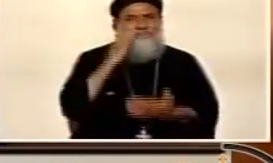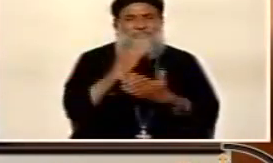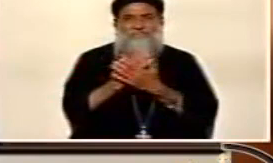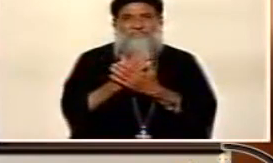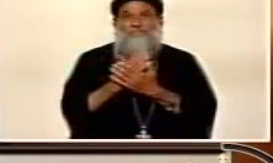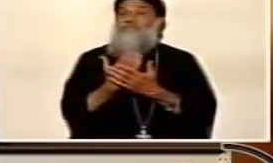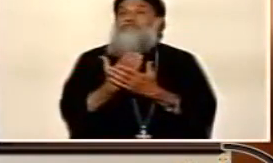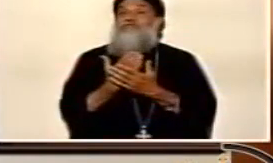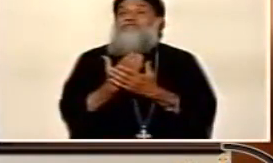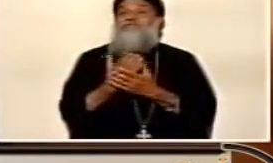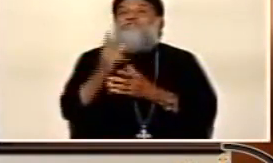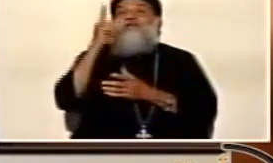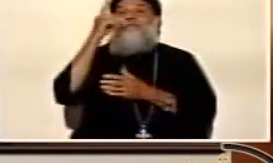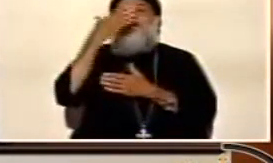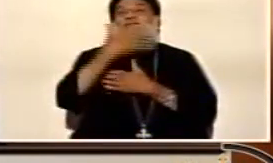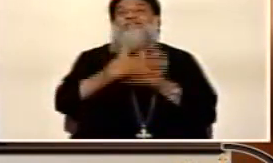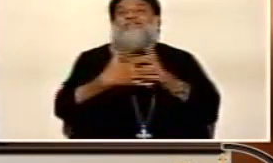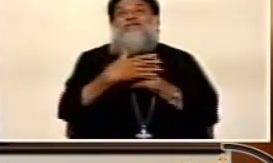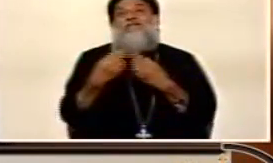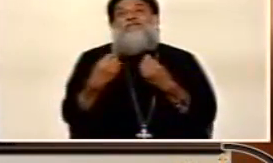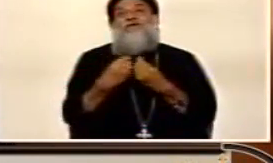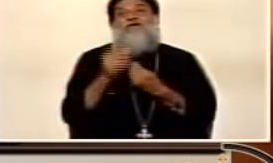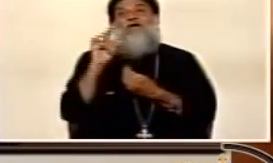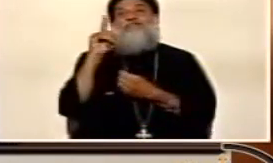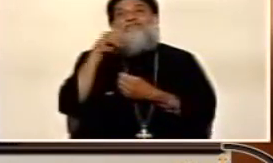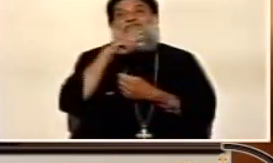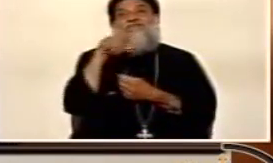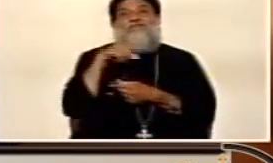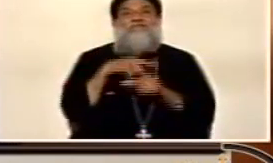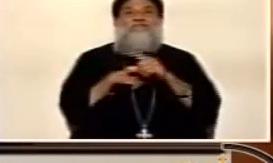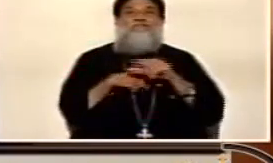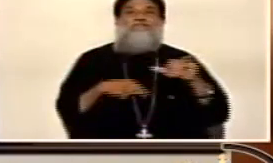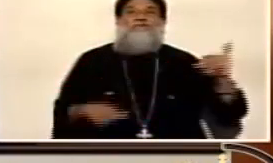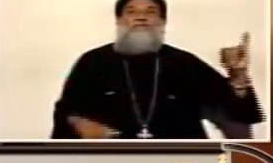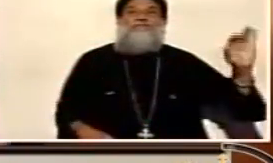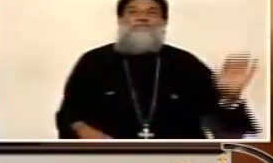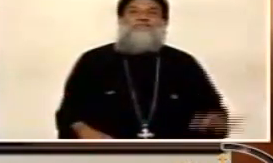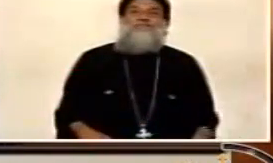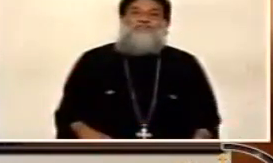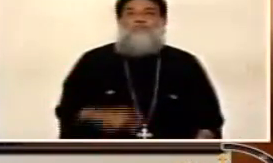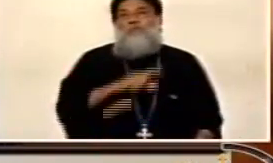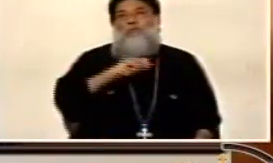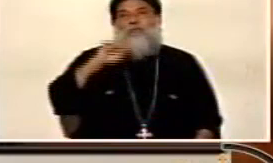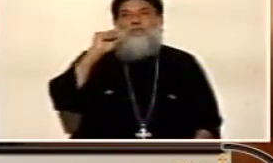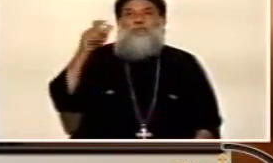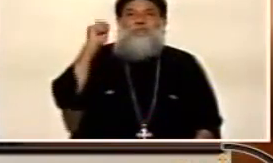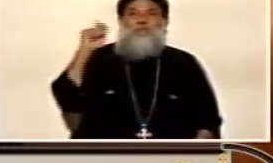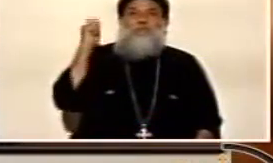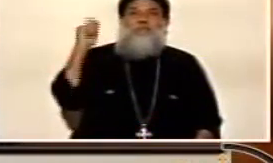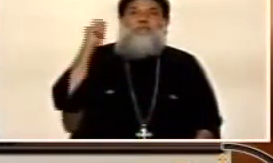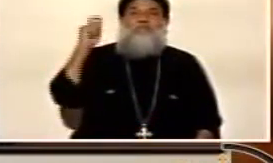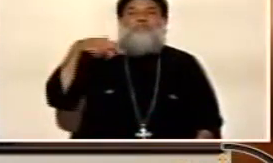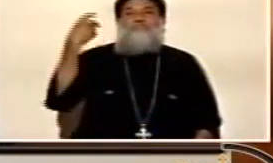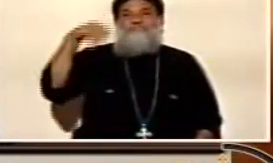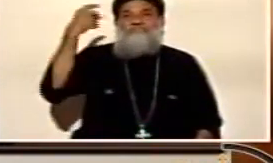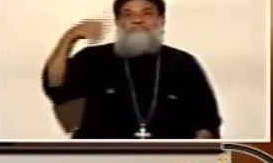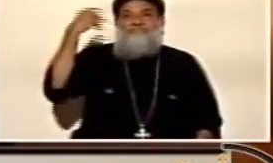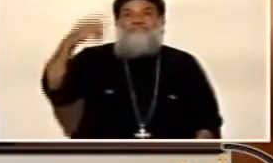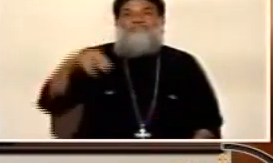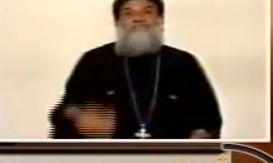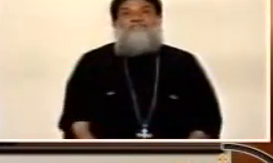ليا في هذا الدخل، ويزيد بياخد 10% ويعطي 100 ضعف، يعني يدي